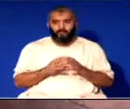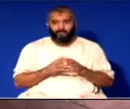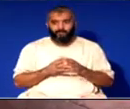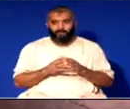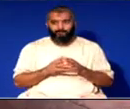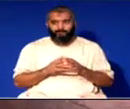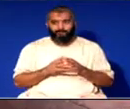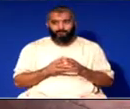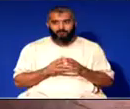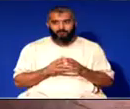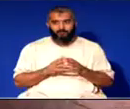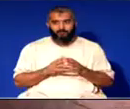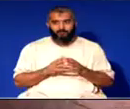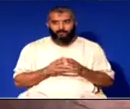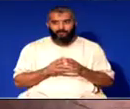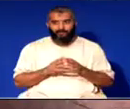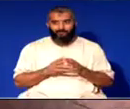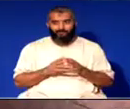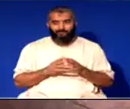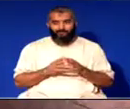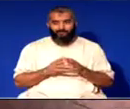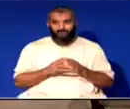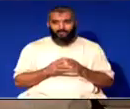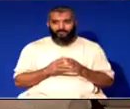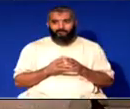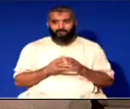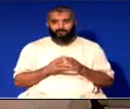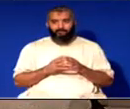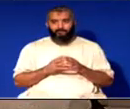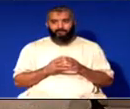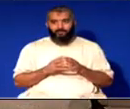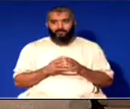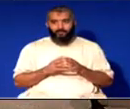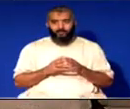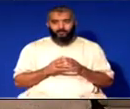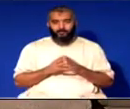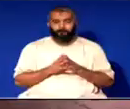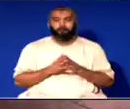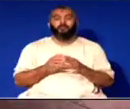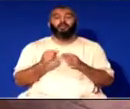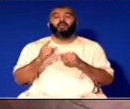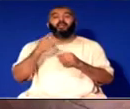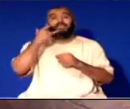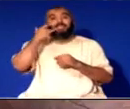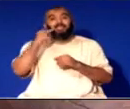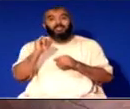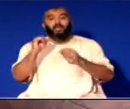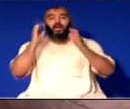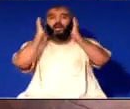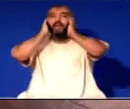النهار، نعاود سي حمزة، نعم، إذا كان تاع الفجر معناها نجيبو تاع المغرب وتاع الفجر نجيبو الفيزوج، إذا كان تاع